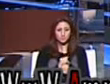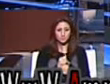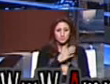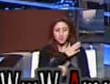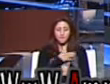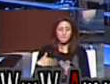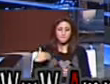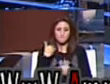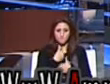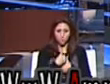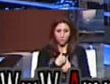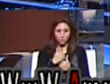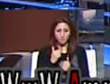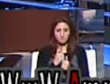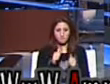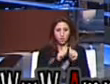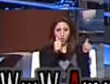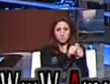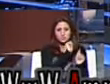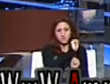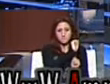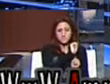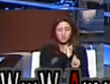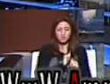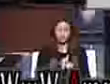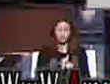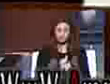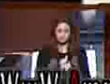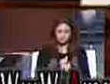المحامي بتاع الاسره دي